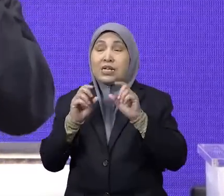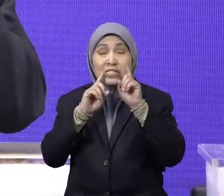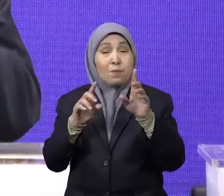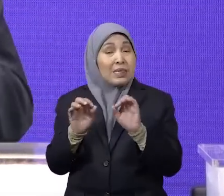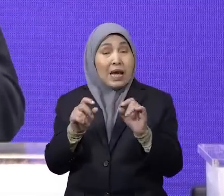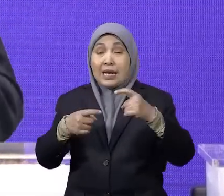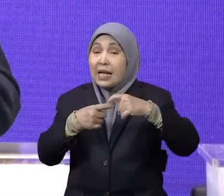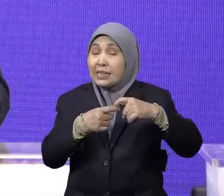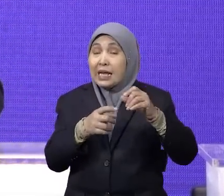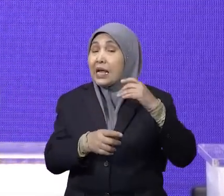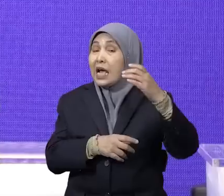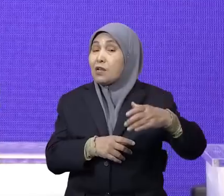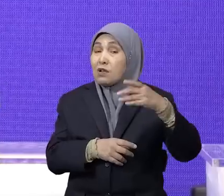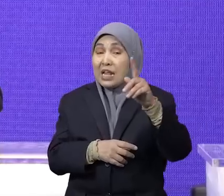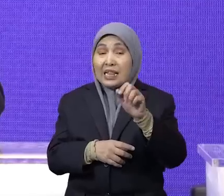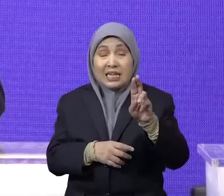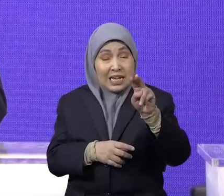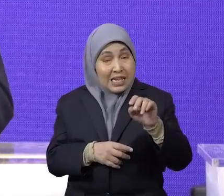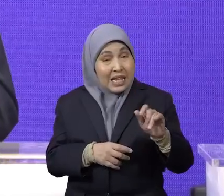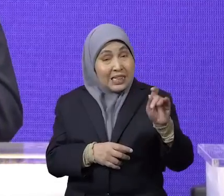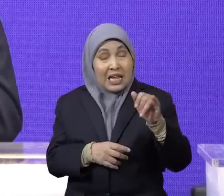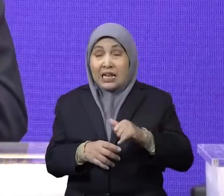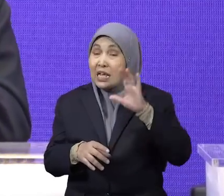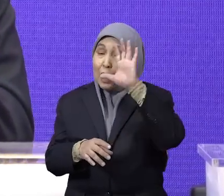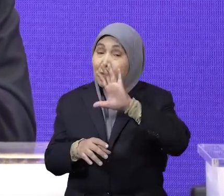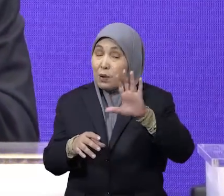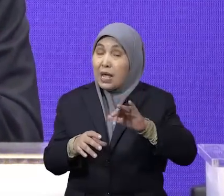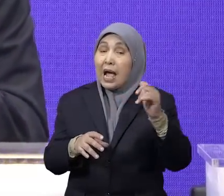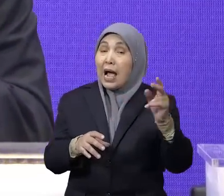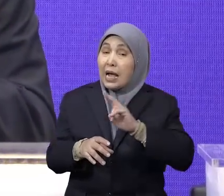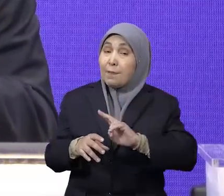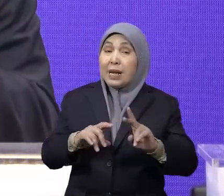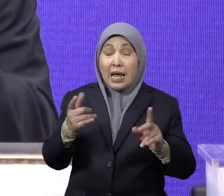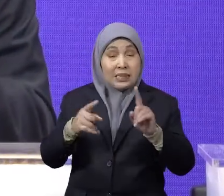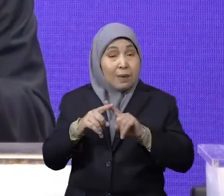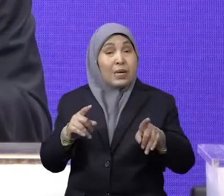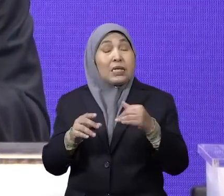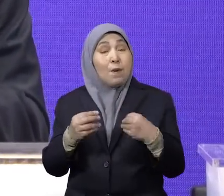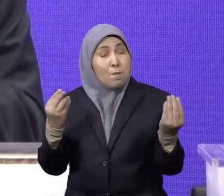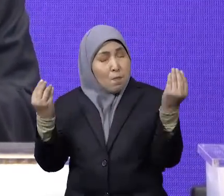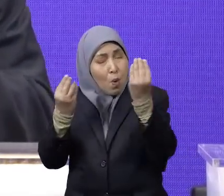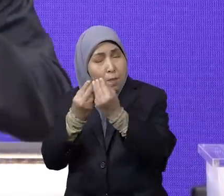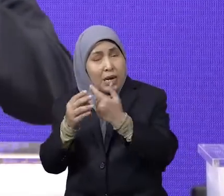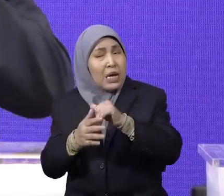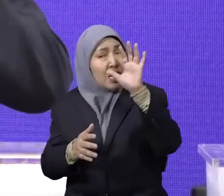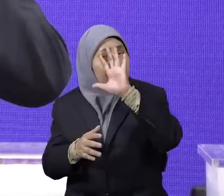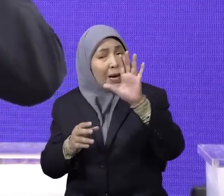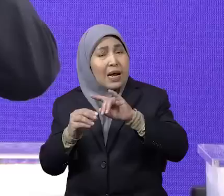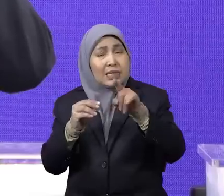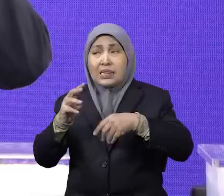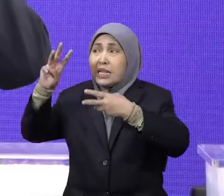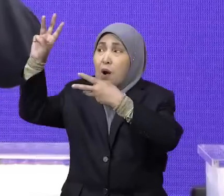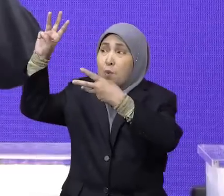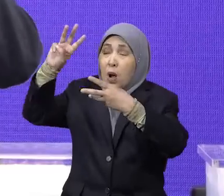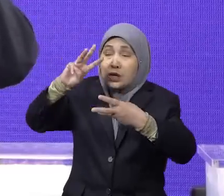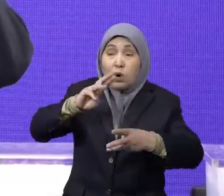begitu, tidak ada kaitan dengan konsep Trinity yang digambarkan di dalam agama yang lain, tetapi ianya adalah lebih kepada gambaran